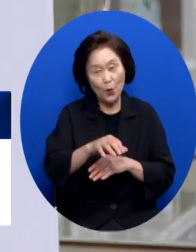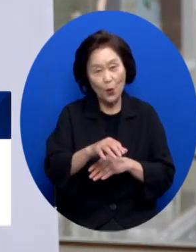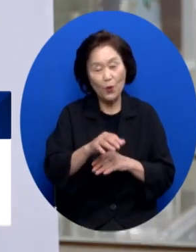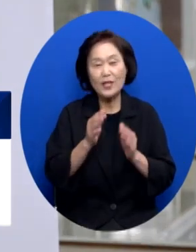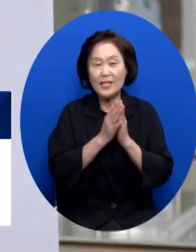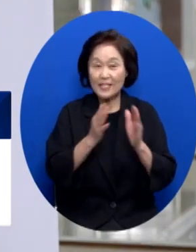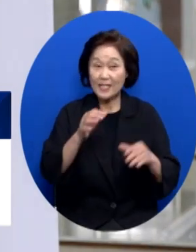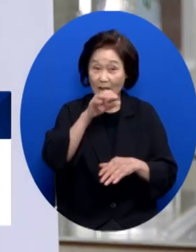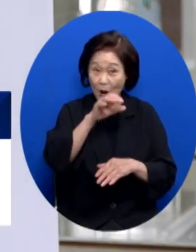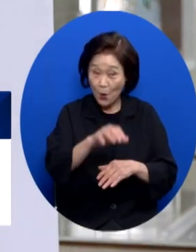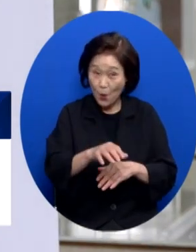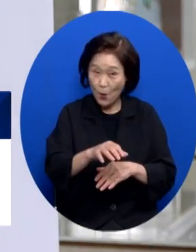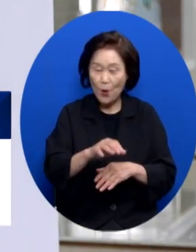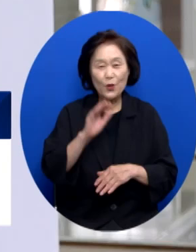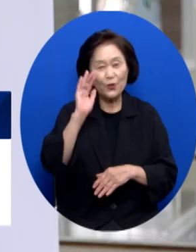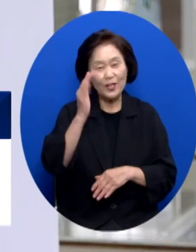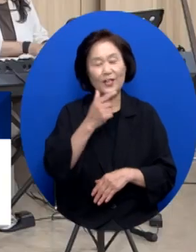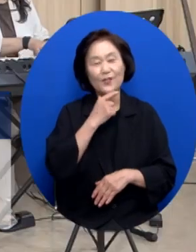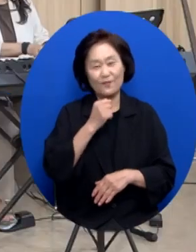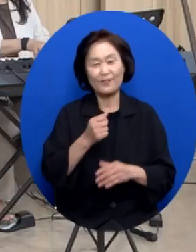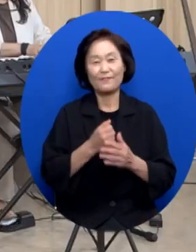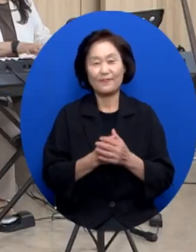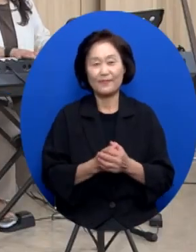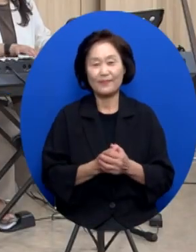시작점, 출발이라고 기대해 봅니다.